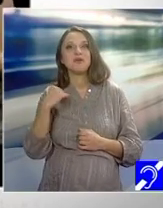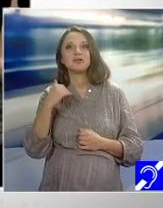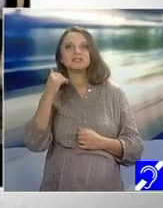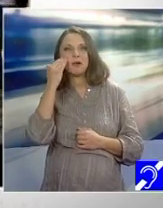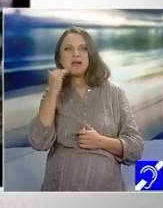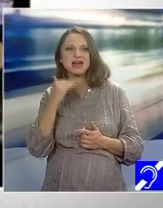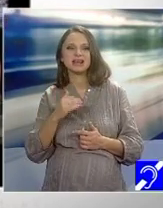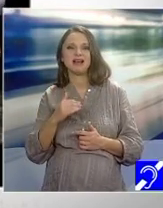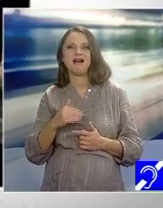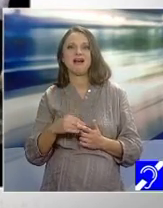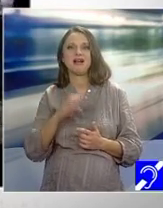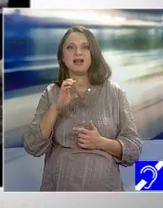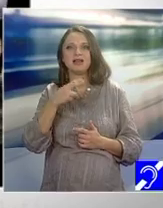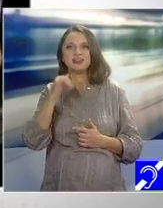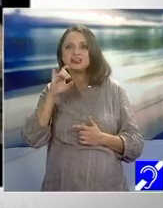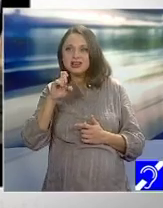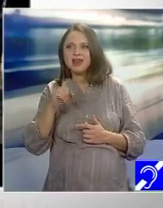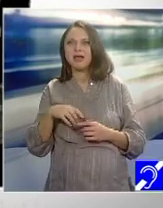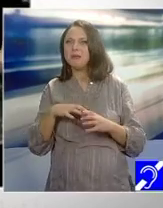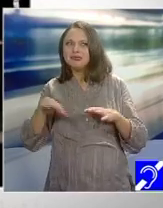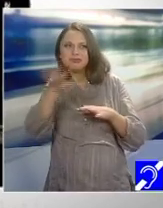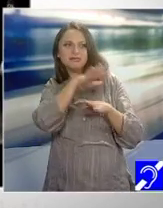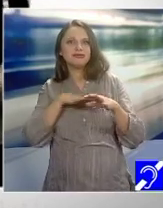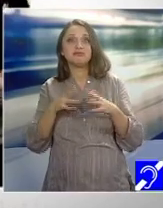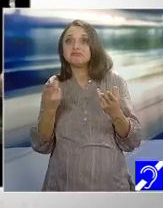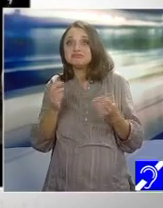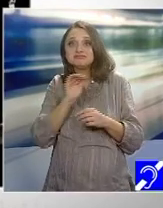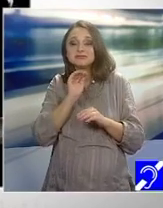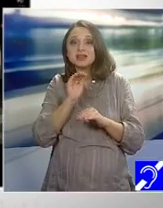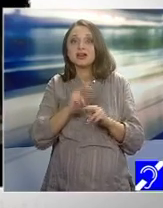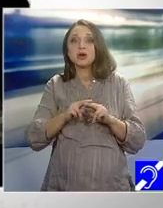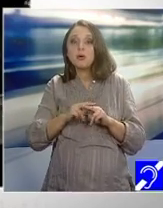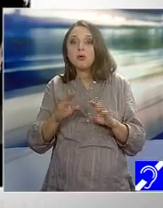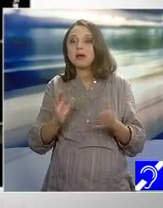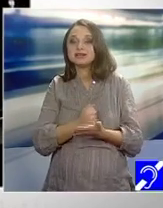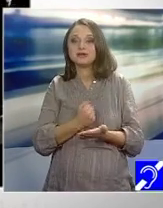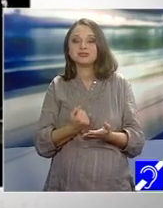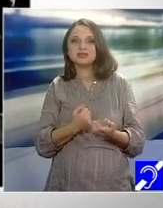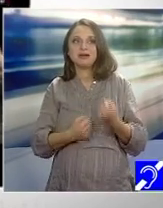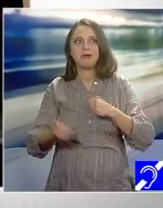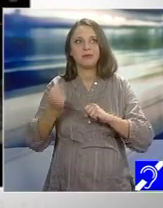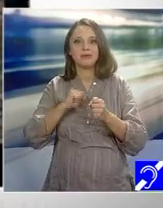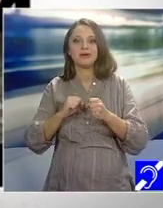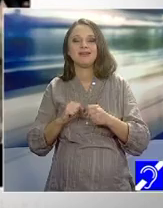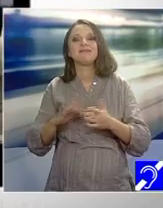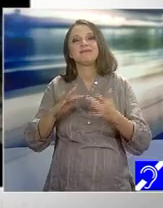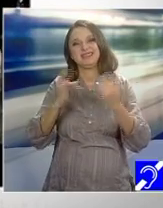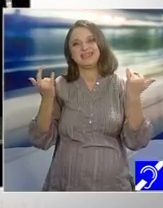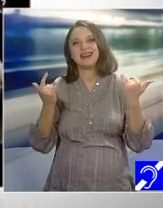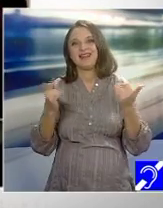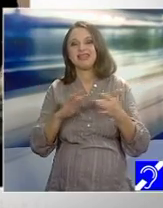Chile, și în Cambodgia. Cum ați reușit să mișcați lucrurile de la Cluj spre... Puterea internetului